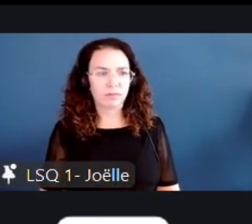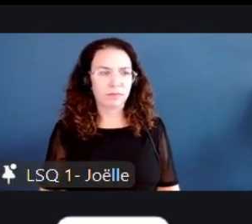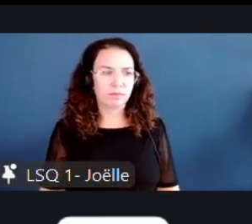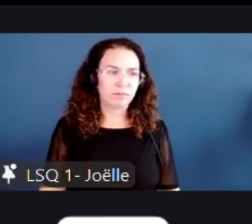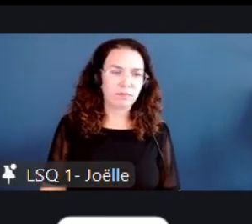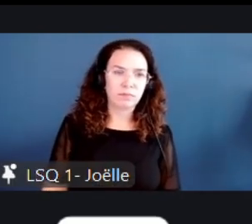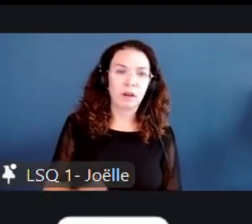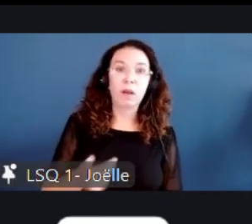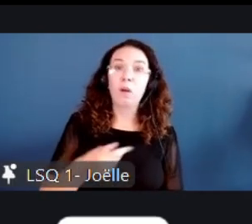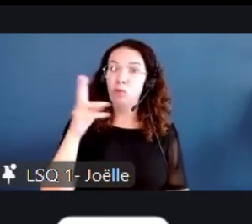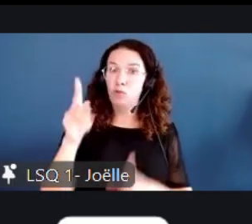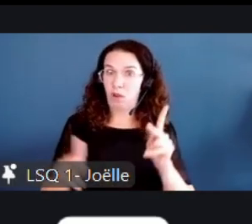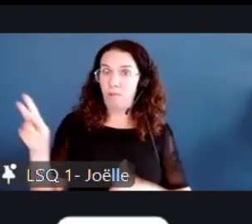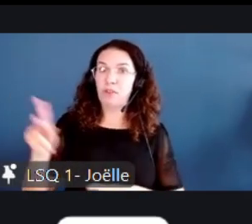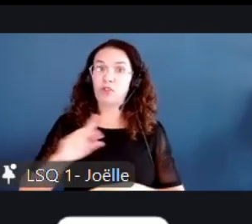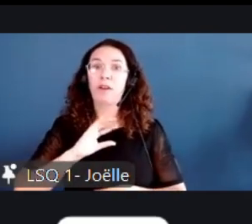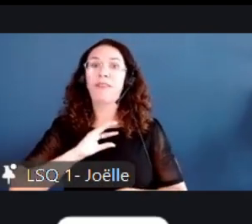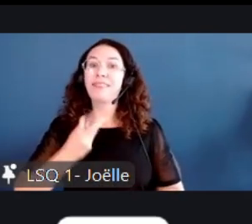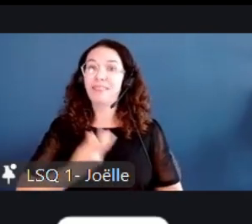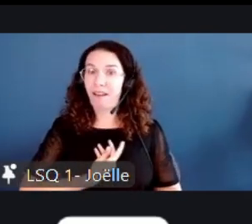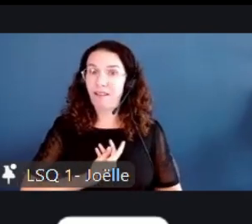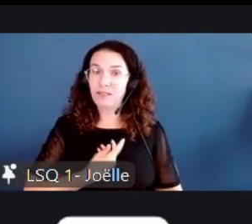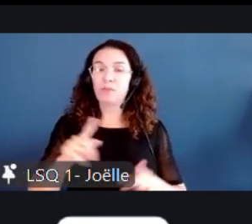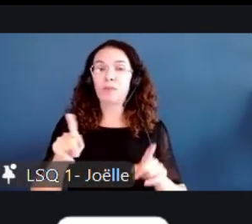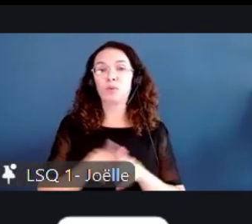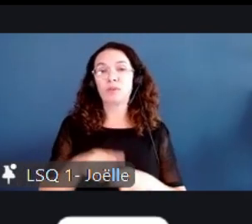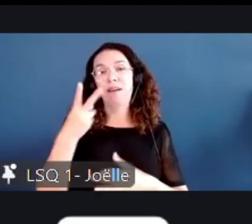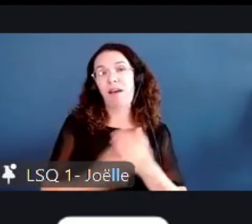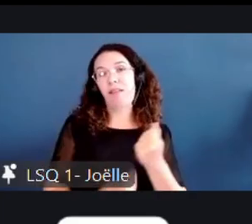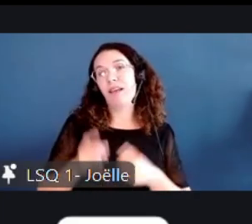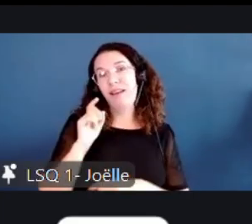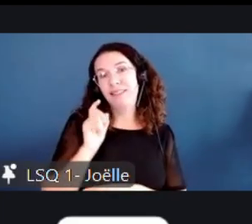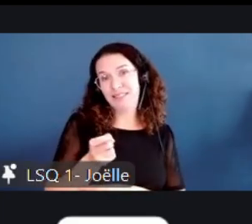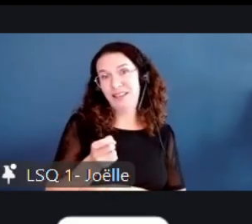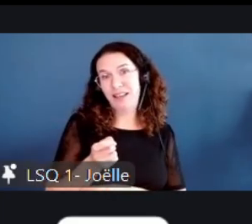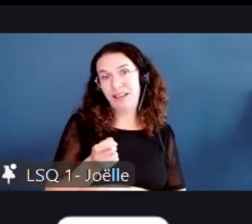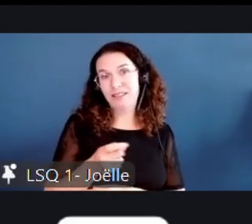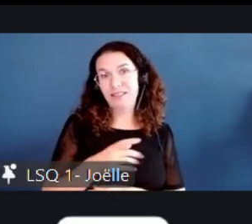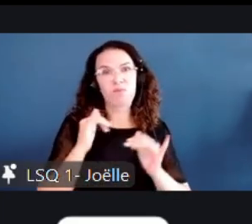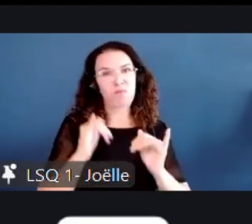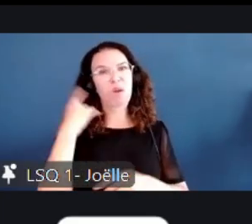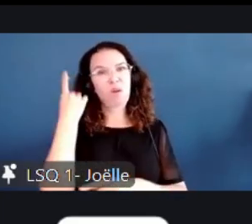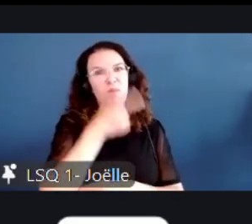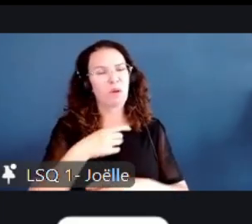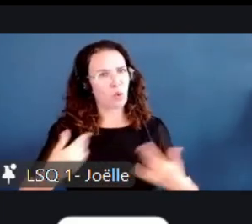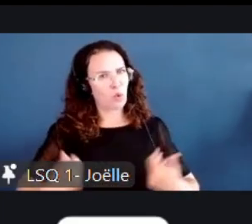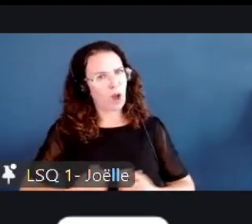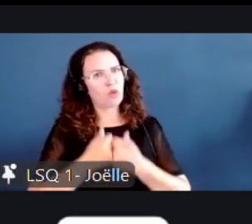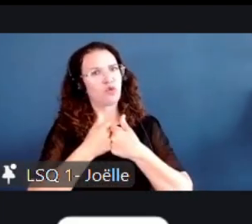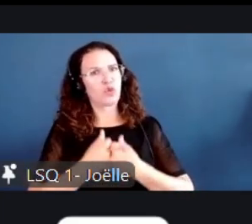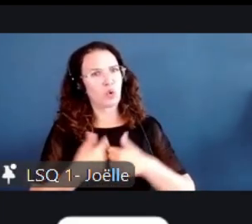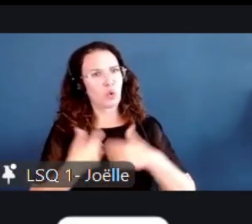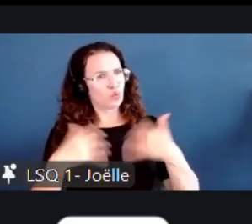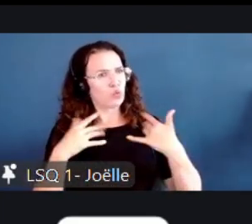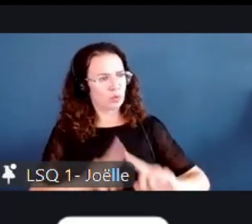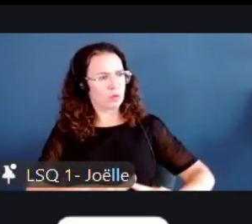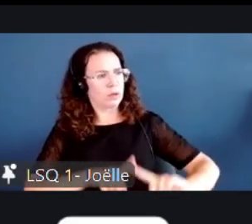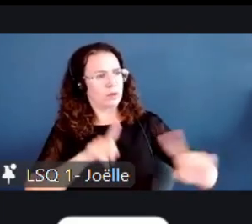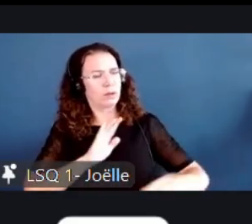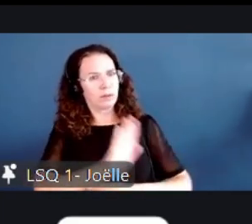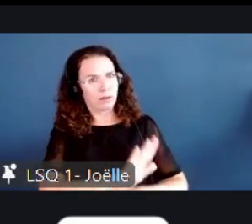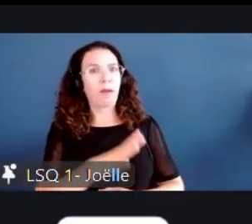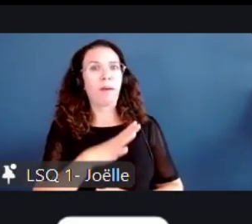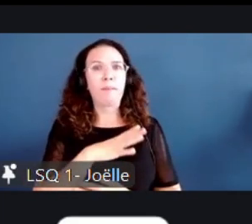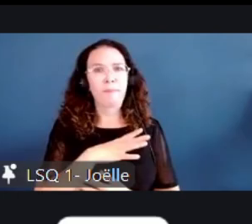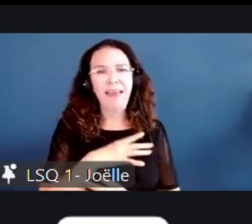été rapportés par plusieurs personnes trans et intersexes. Ces populations vivent des enjeux très distincts, mais peuvent avoir